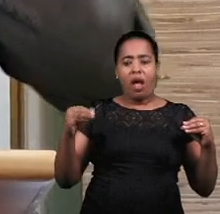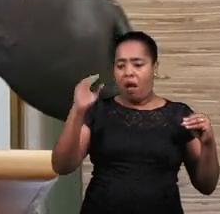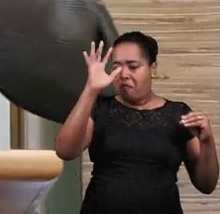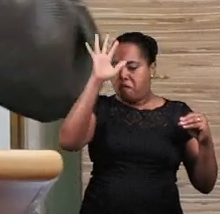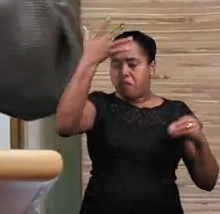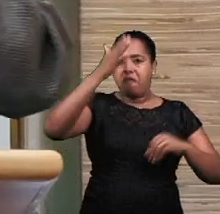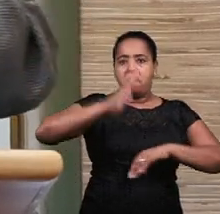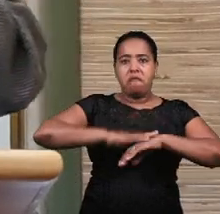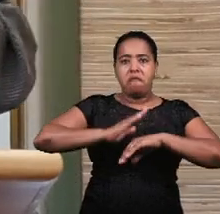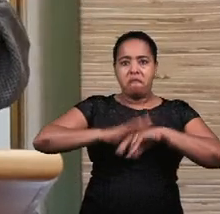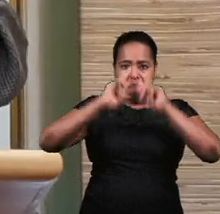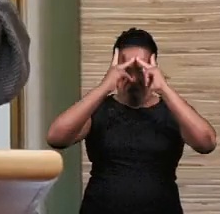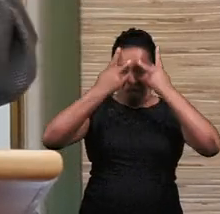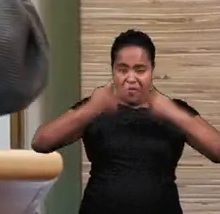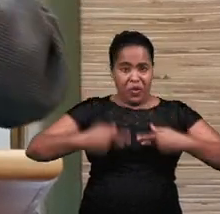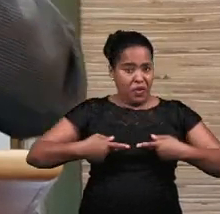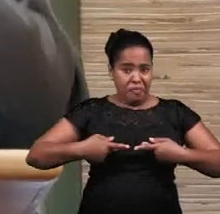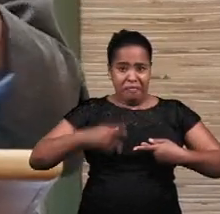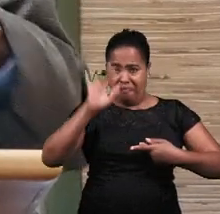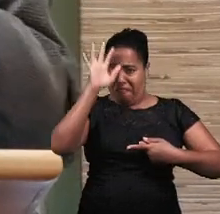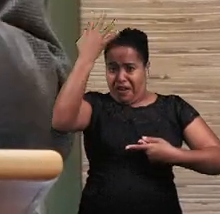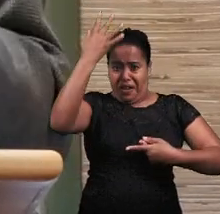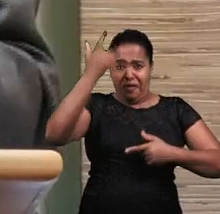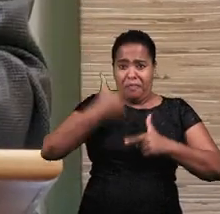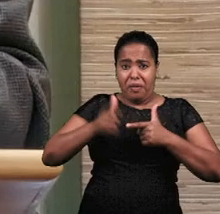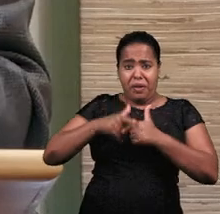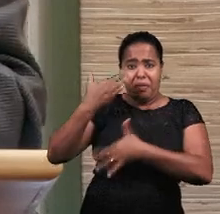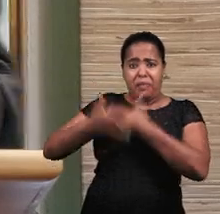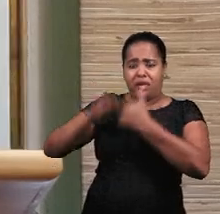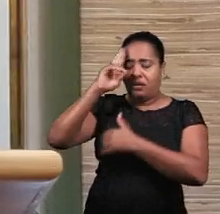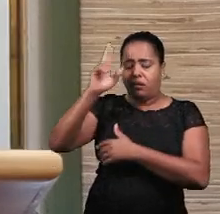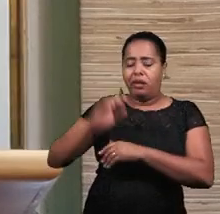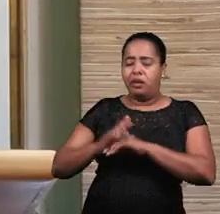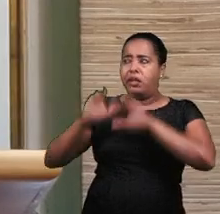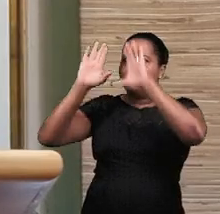L'homme, il avait trouvé pour résoudre son problème devant Dieu. Et Dieu a dit non, c'est pas